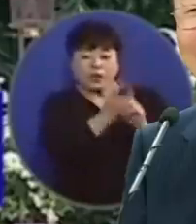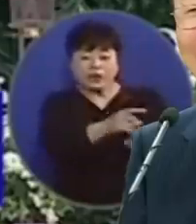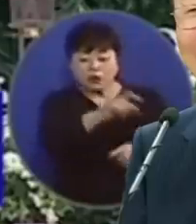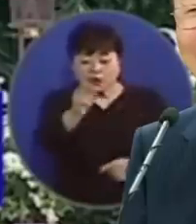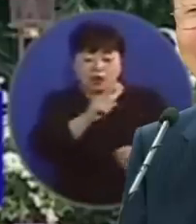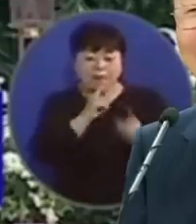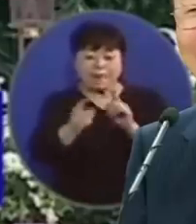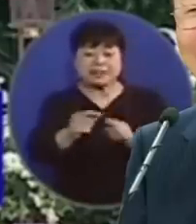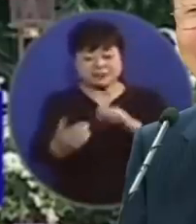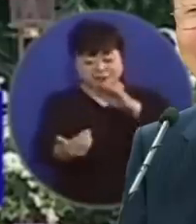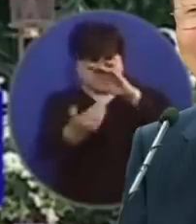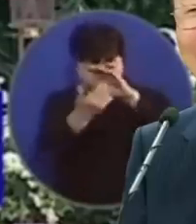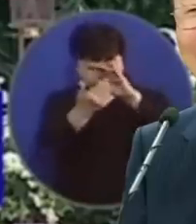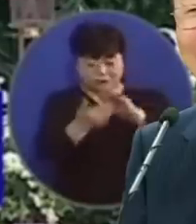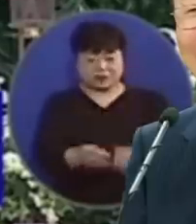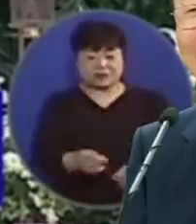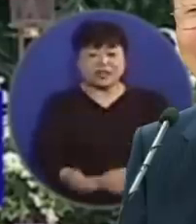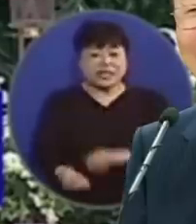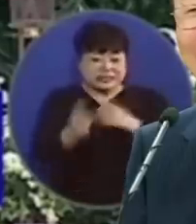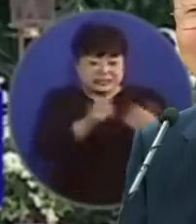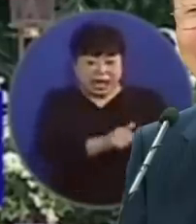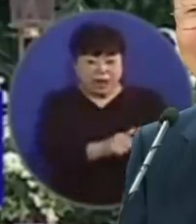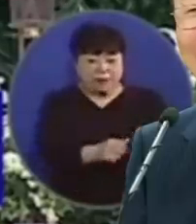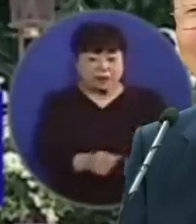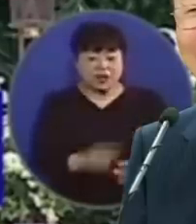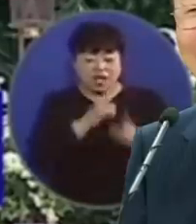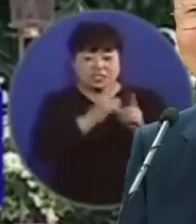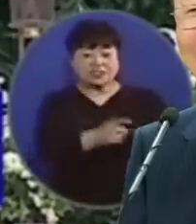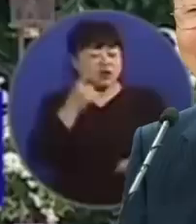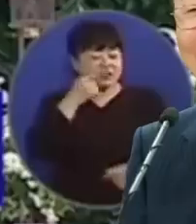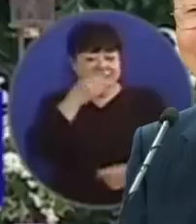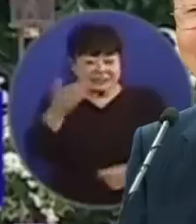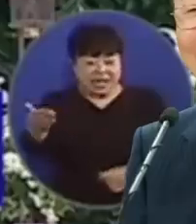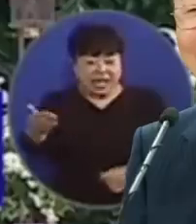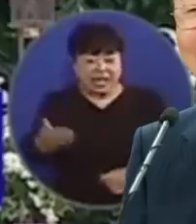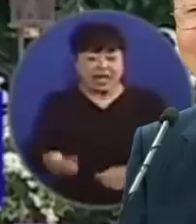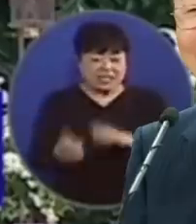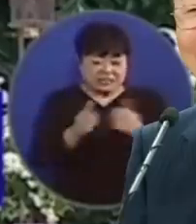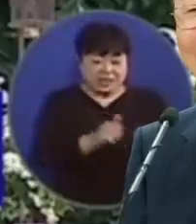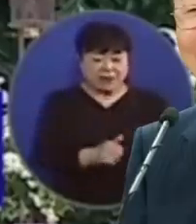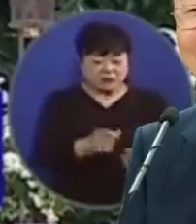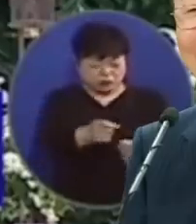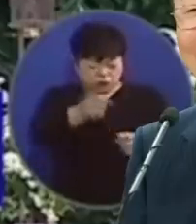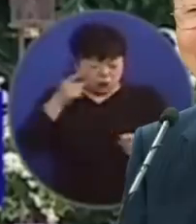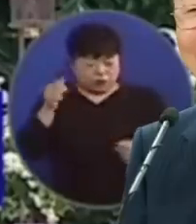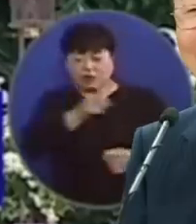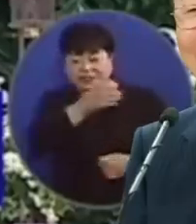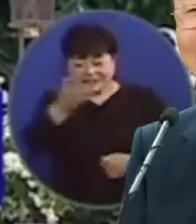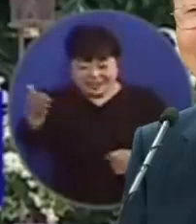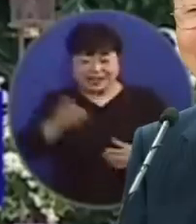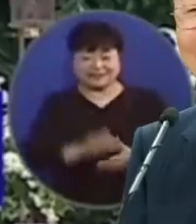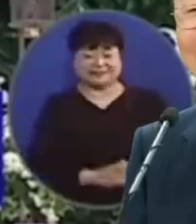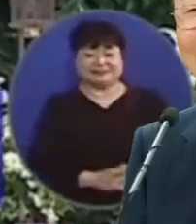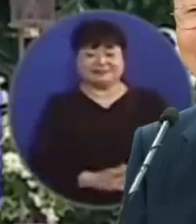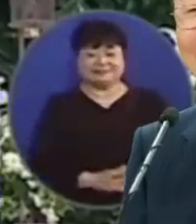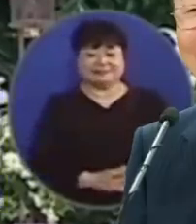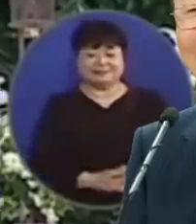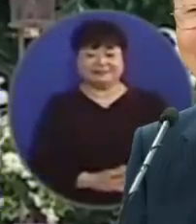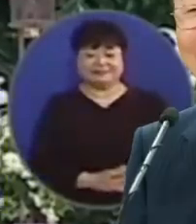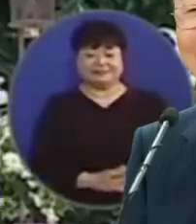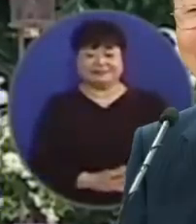기록된 말씀이 이루어지리라. 사망아 너희 승리가 어디 있느냐? 사망아 내가 쏘는 것이 어디 있느냐?